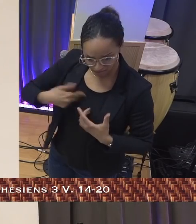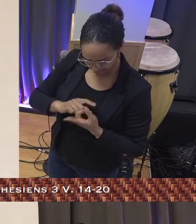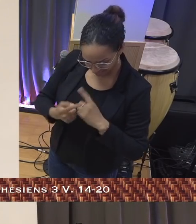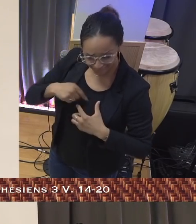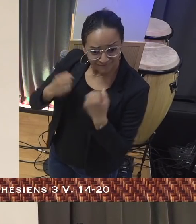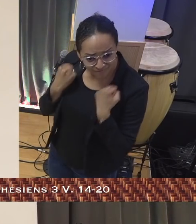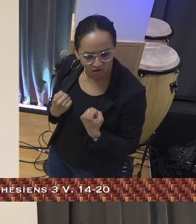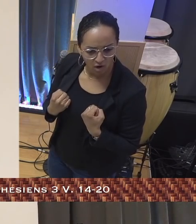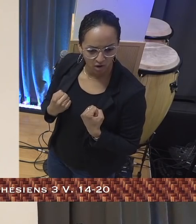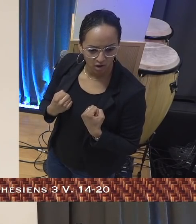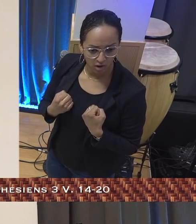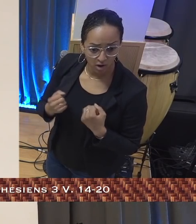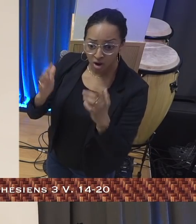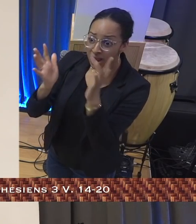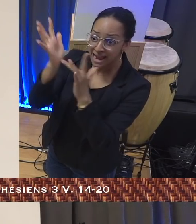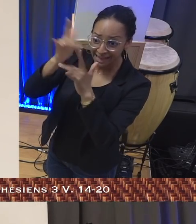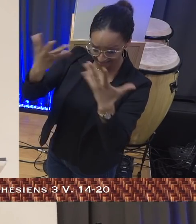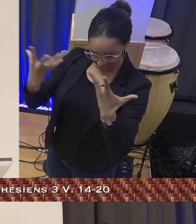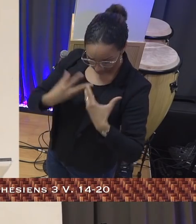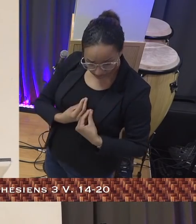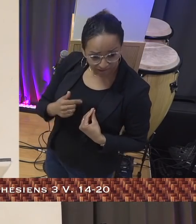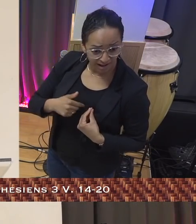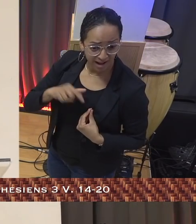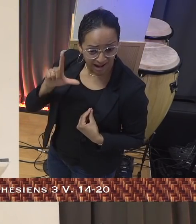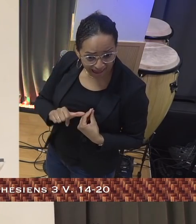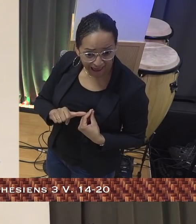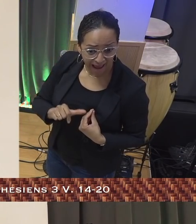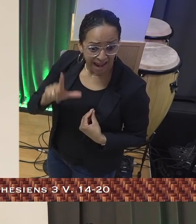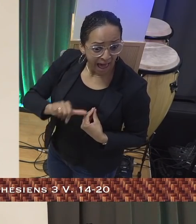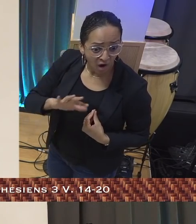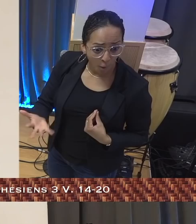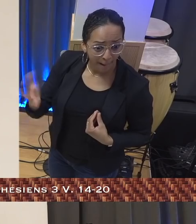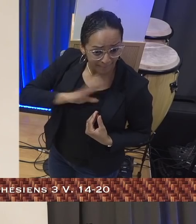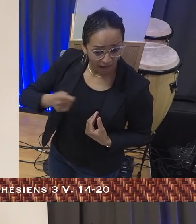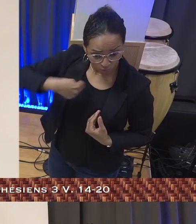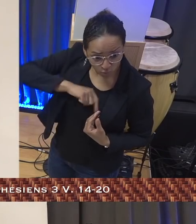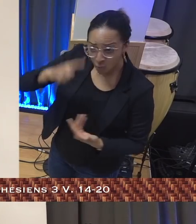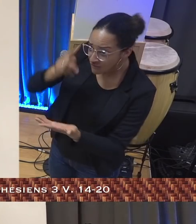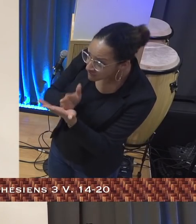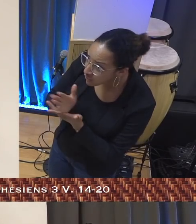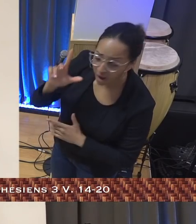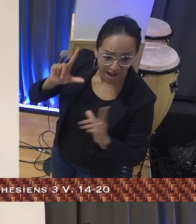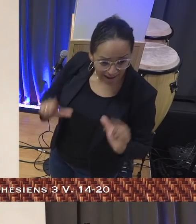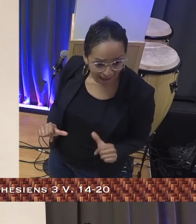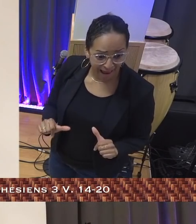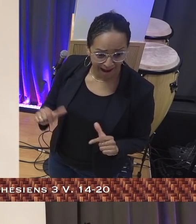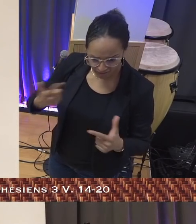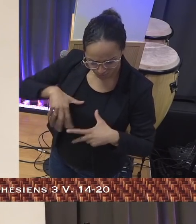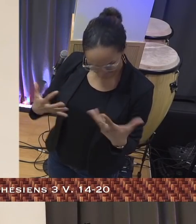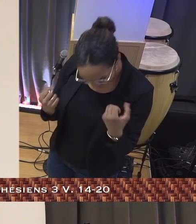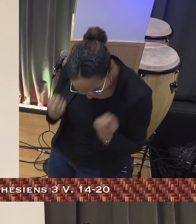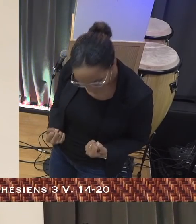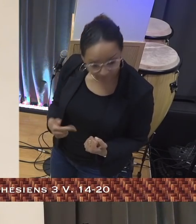En sorte que Christ habite dans vos cœurs par la foi, afin qu'étant enraciné et fondé